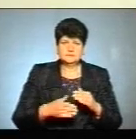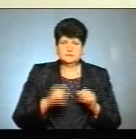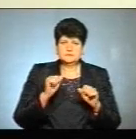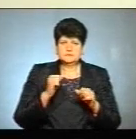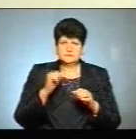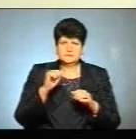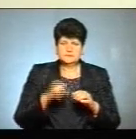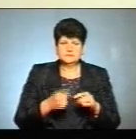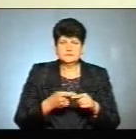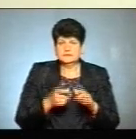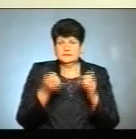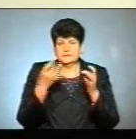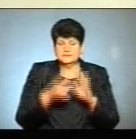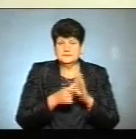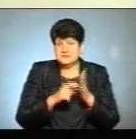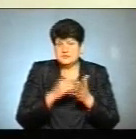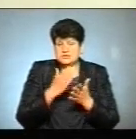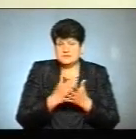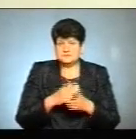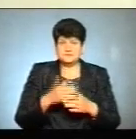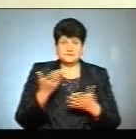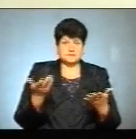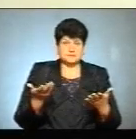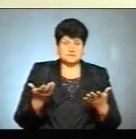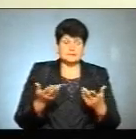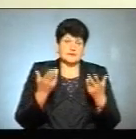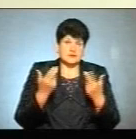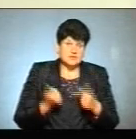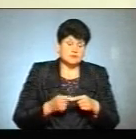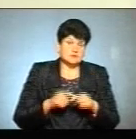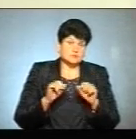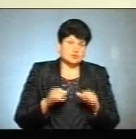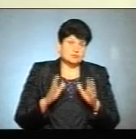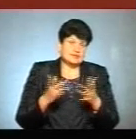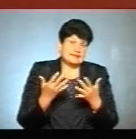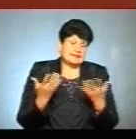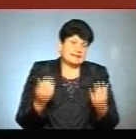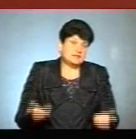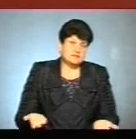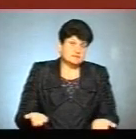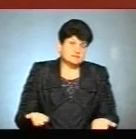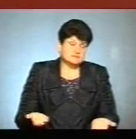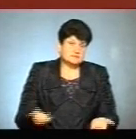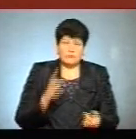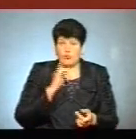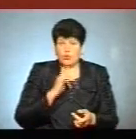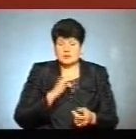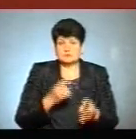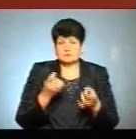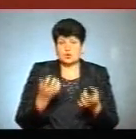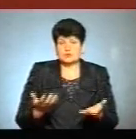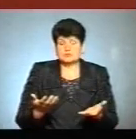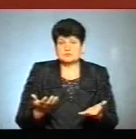в приміщенні ця плівка йде і розмежовує. Звичайно, що вона може витримати декілька днів, допоки вона просто